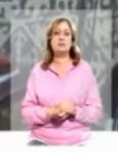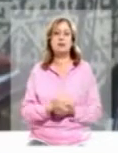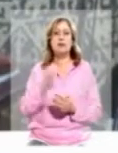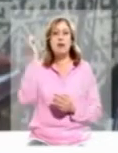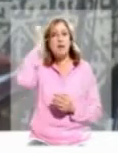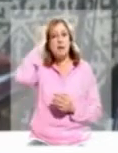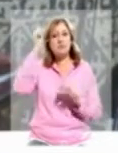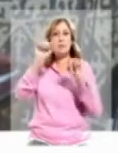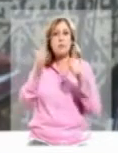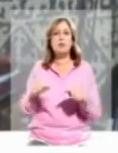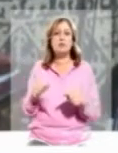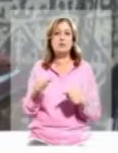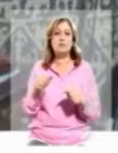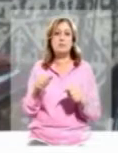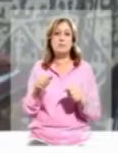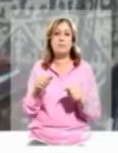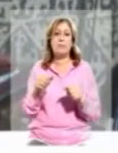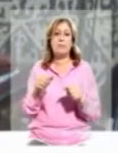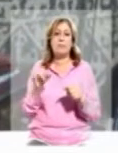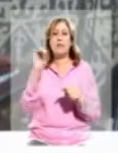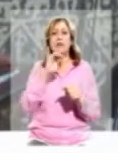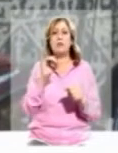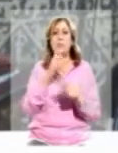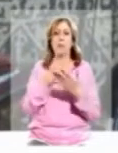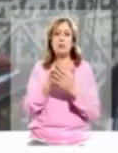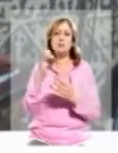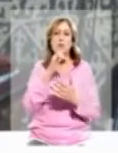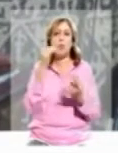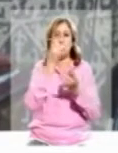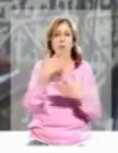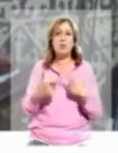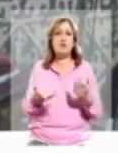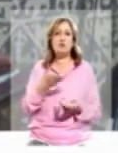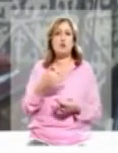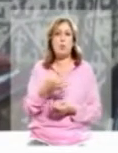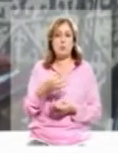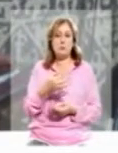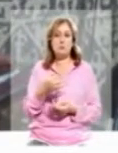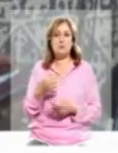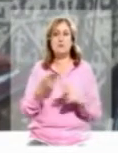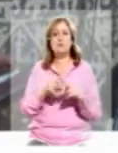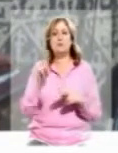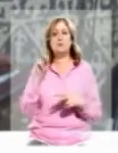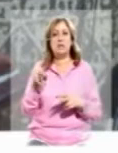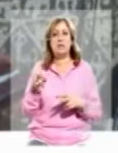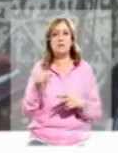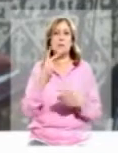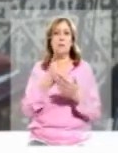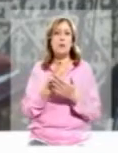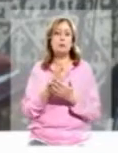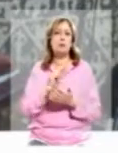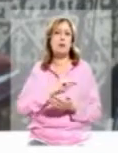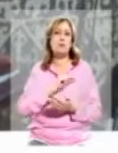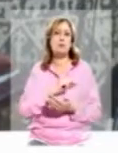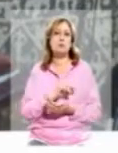экспонаты, которые составляют историко-культурное наследие нашей области. В этом зале здесь представлены